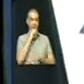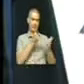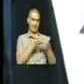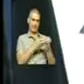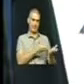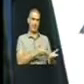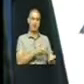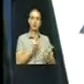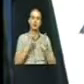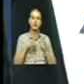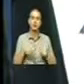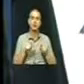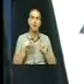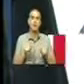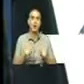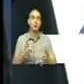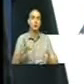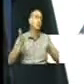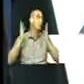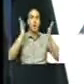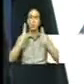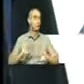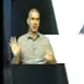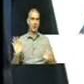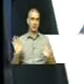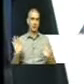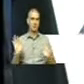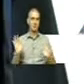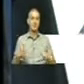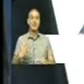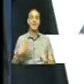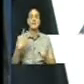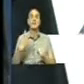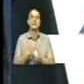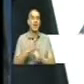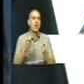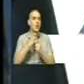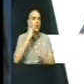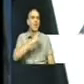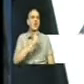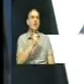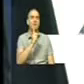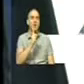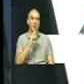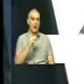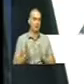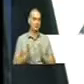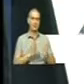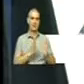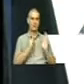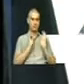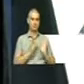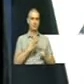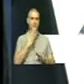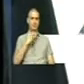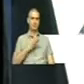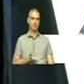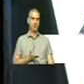פה שערוריה, ניצחון הכנופיות על הסדר הישר במדינת